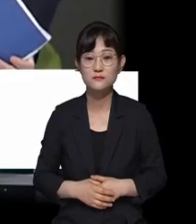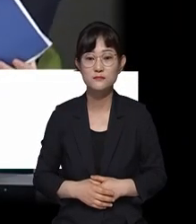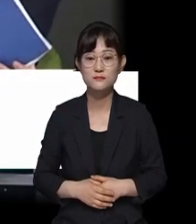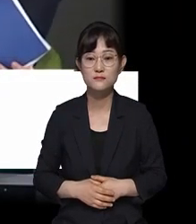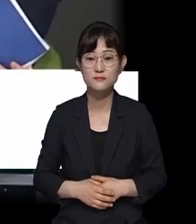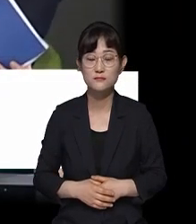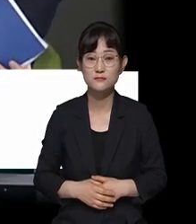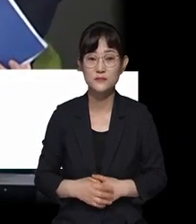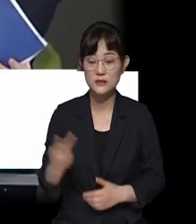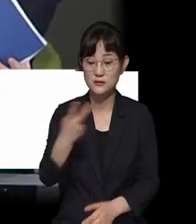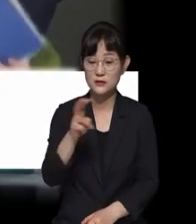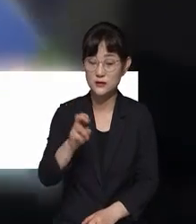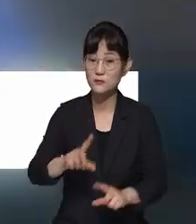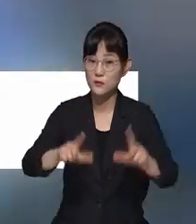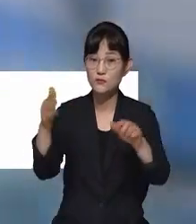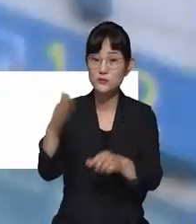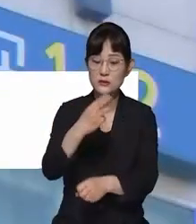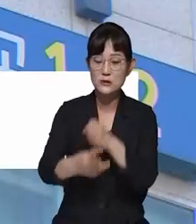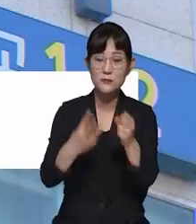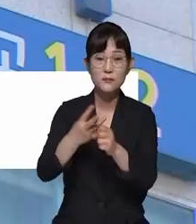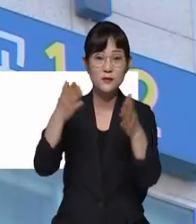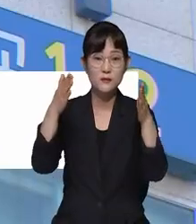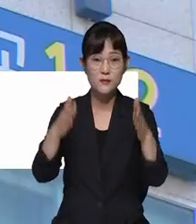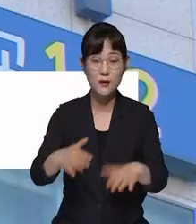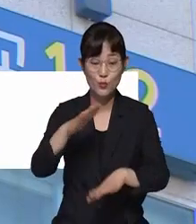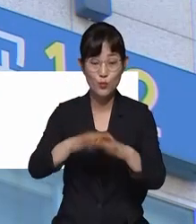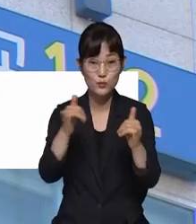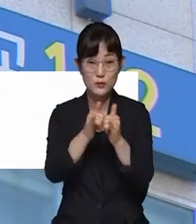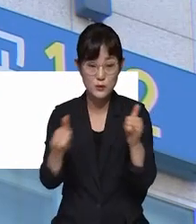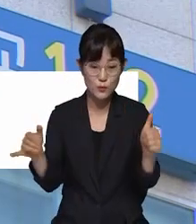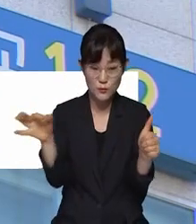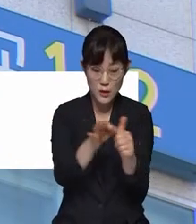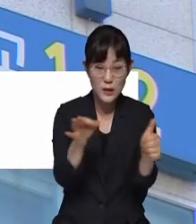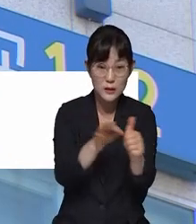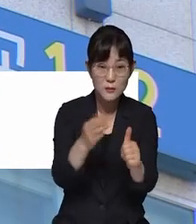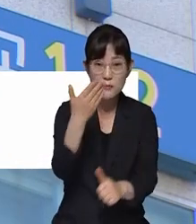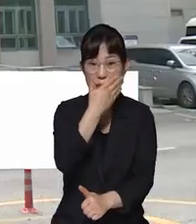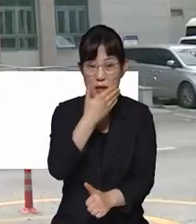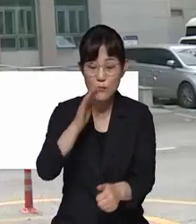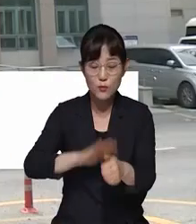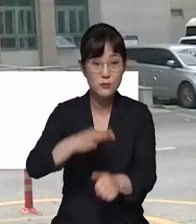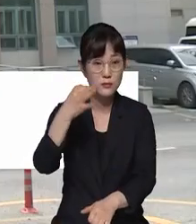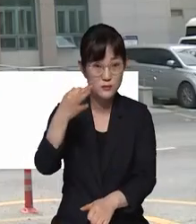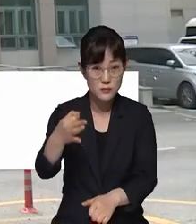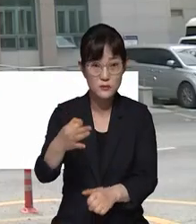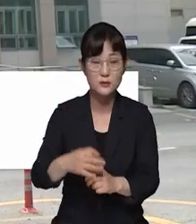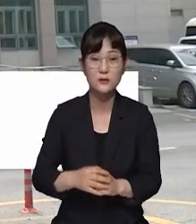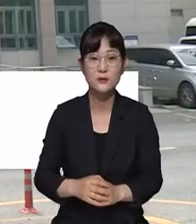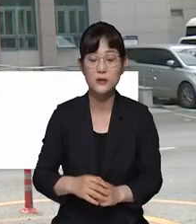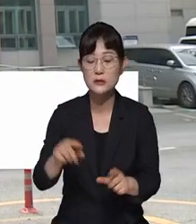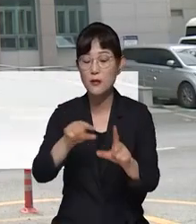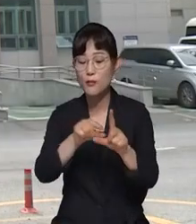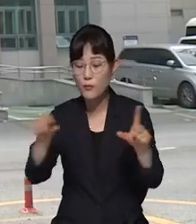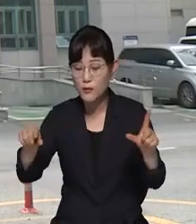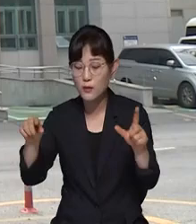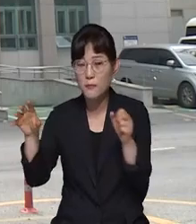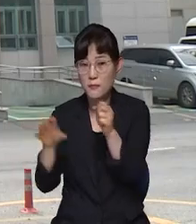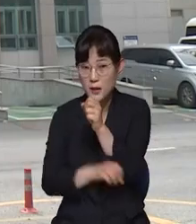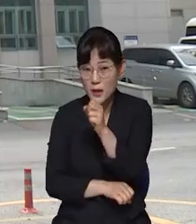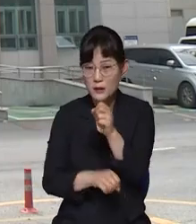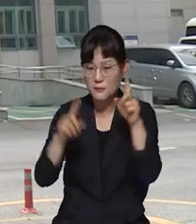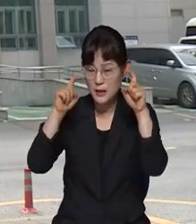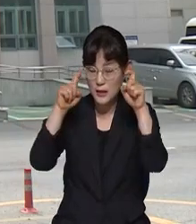앞서 경찰은 2020년부터 3년 동안 농민에게 지급해야 할 여천 농협 비료 보조금 가운데 일부가